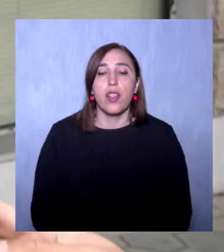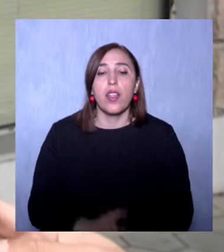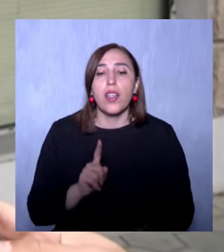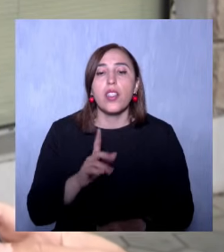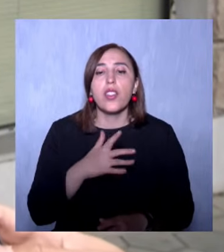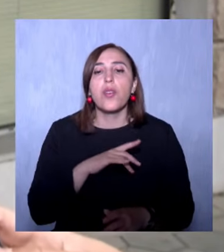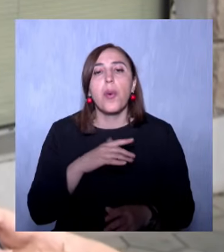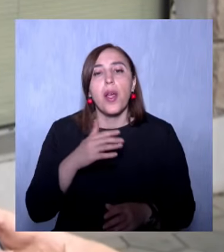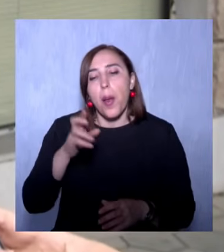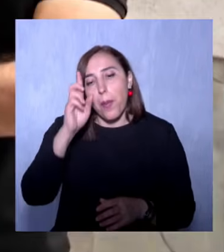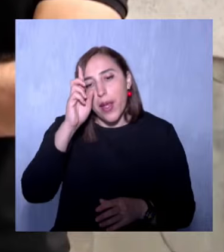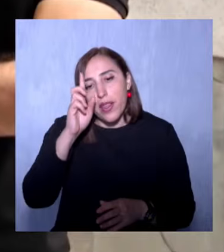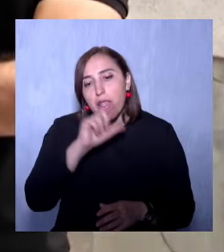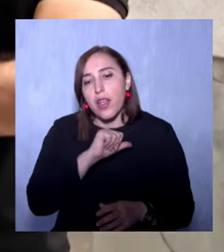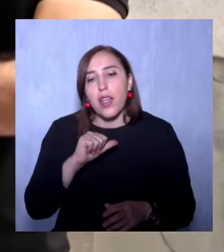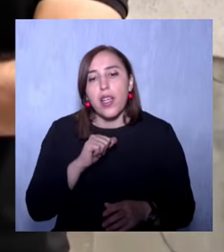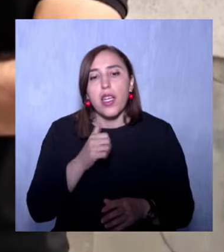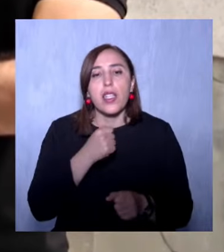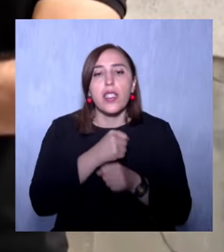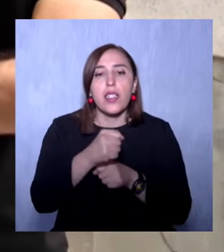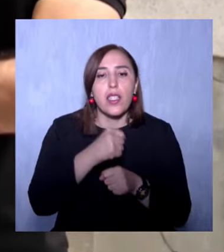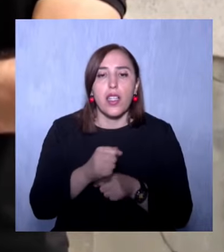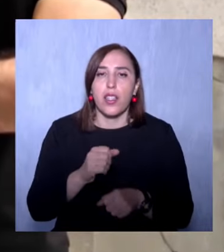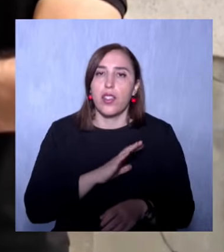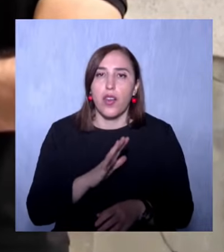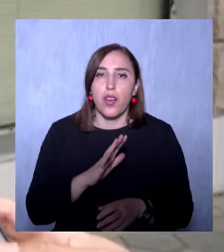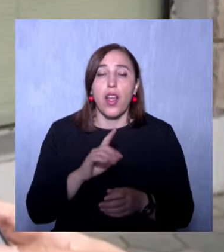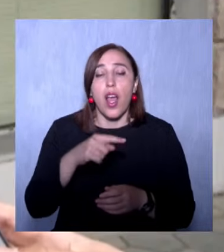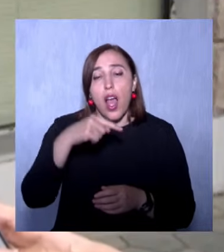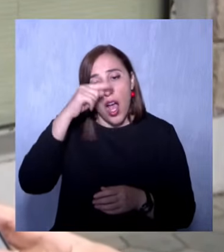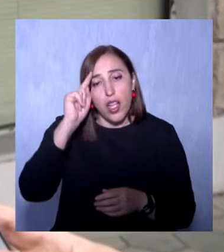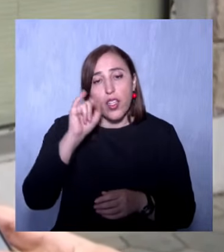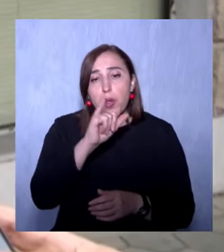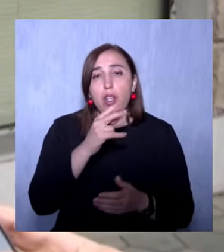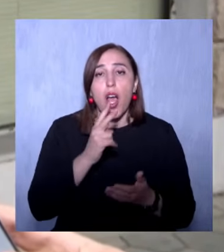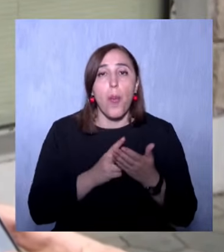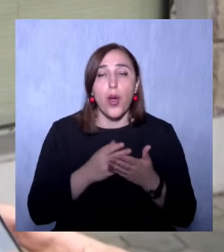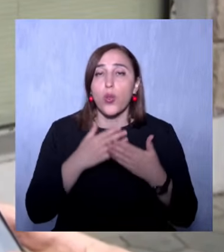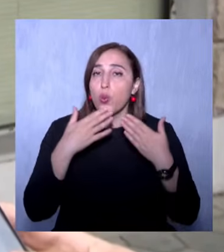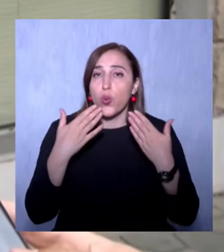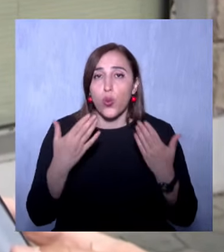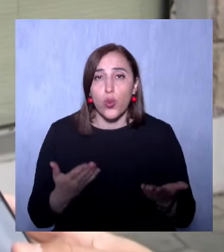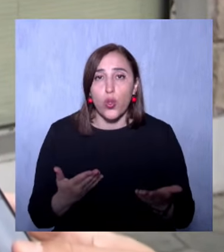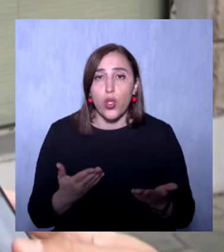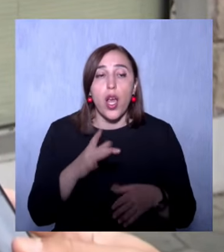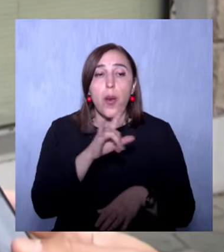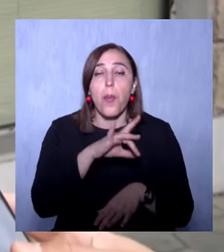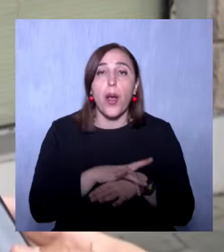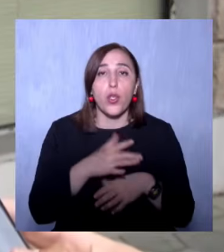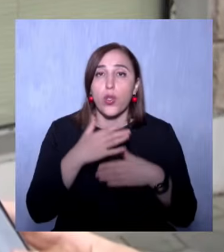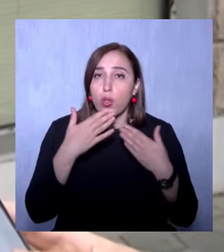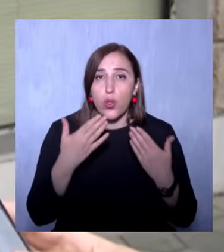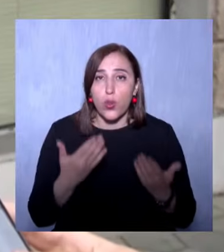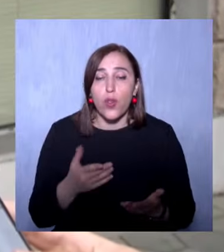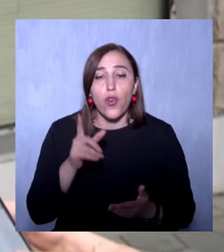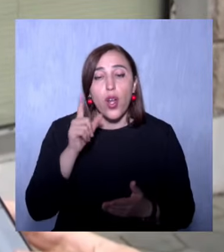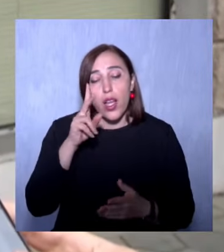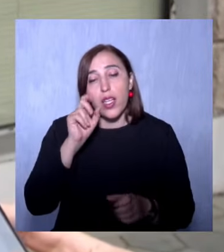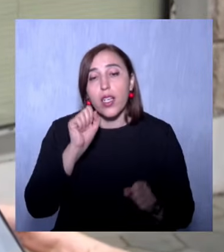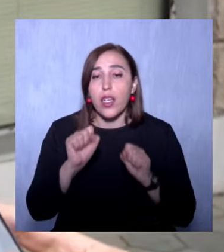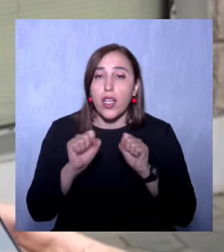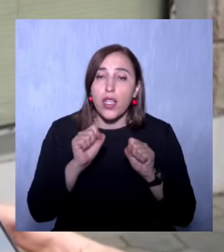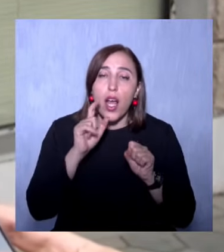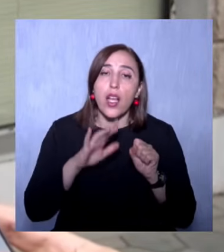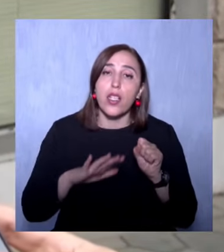չեն հովանավորվել պետական մակարդակով։ Ադրբեջանը չի կարողանալու ապացուցել կամ փաստել բերել, որ հայկական իշխանությունները թե